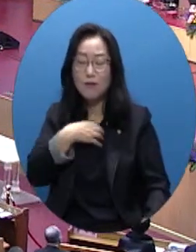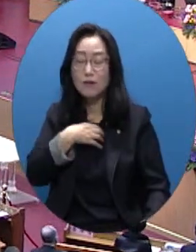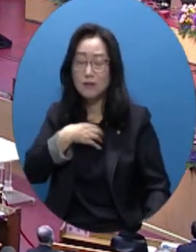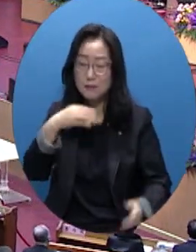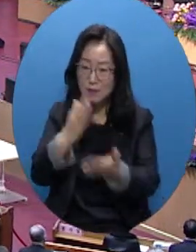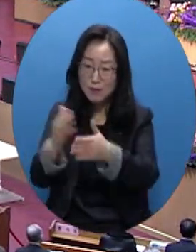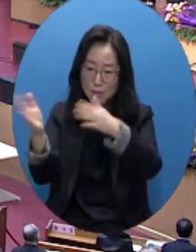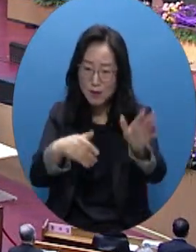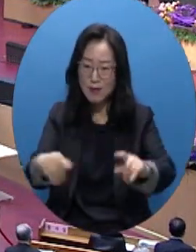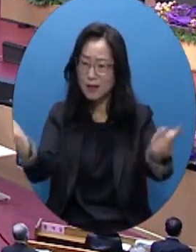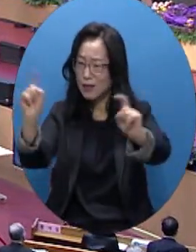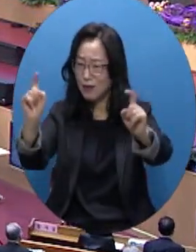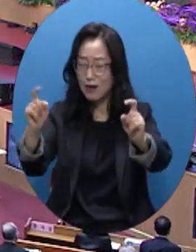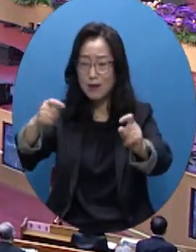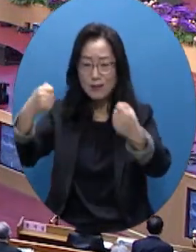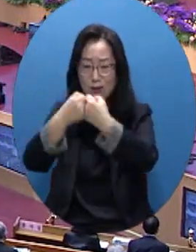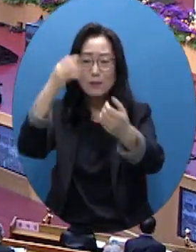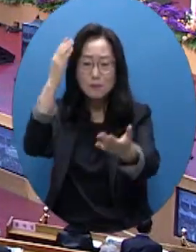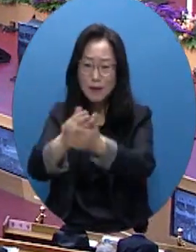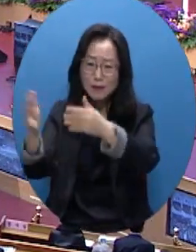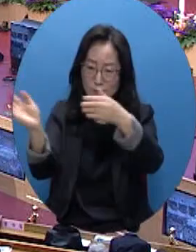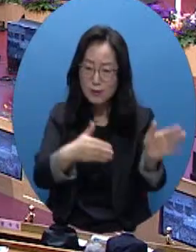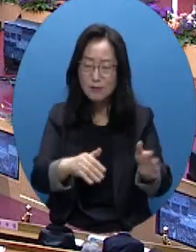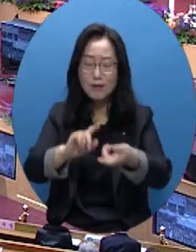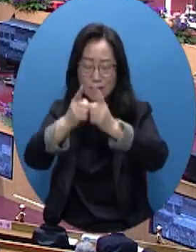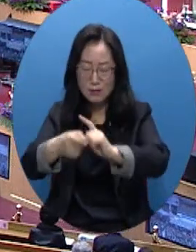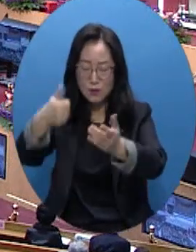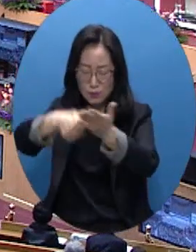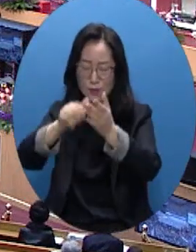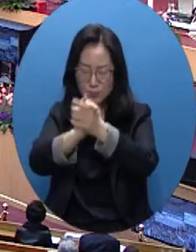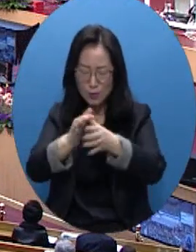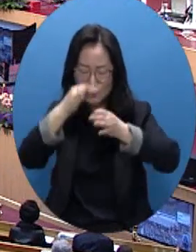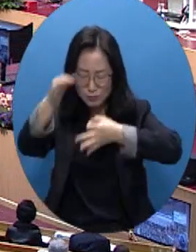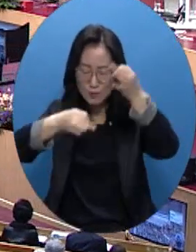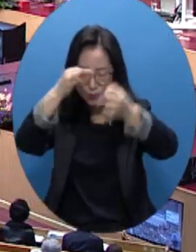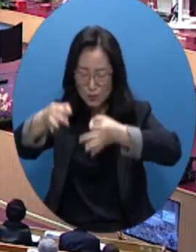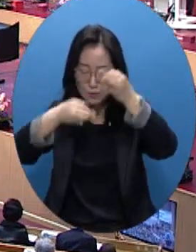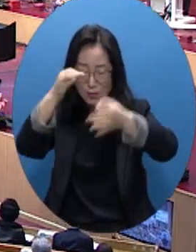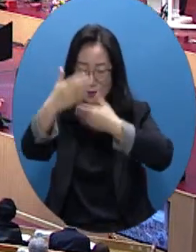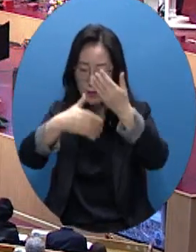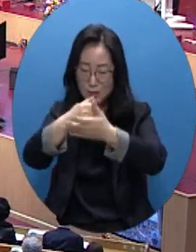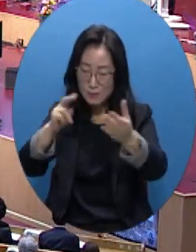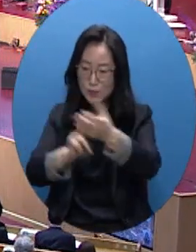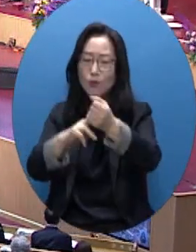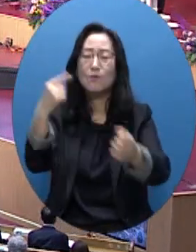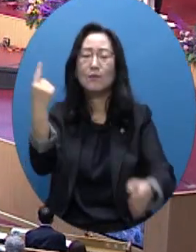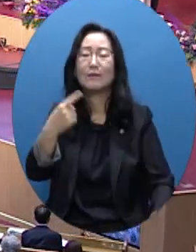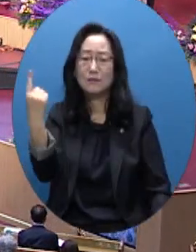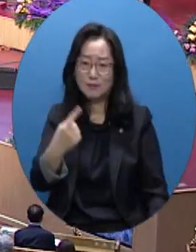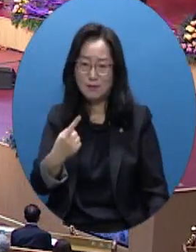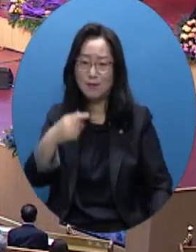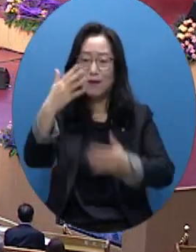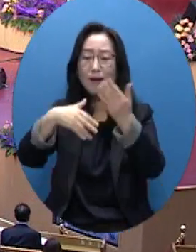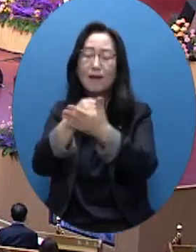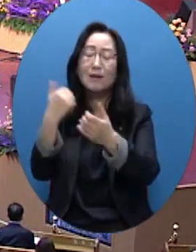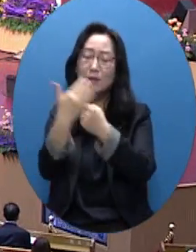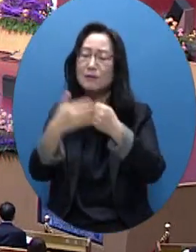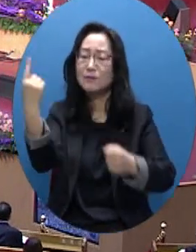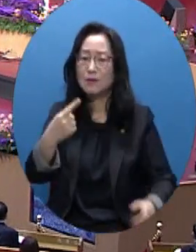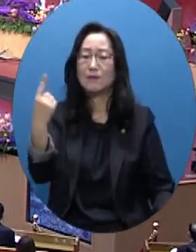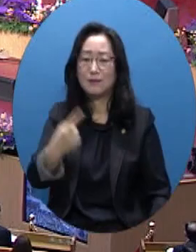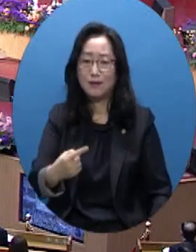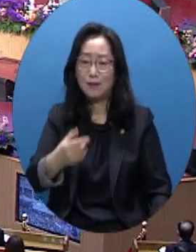남과 타투 고 싸울 시간에 어필 어귀 도어 부식 꺼풀 거 풀어지면 기적이 일어난 것입니다 하나님의 은혜가 임하는 것입니다